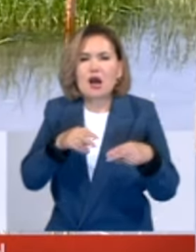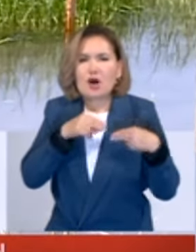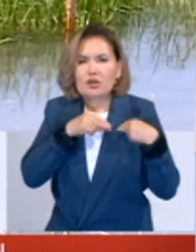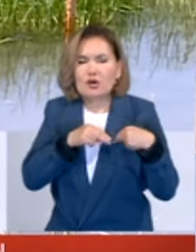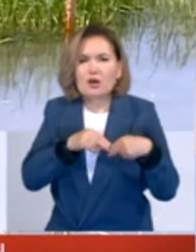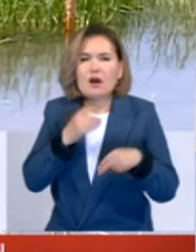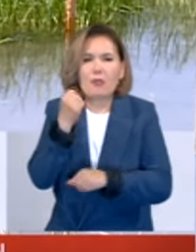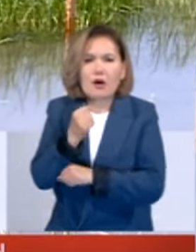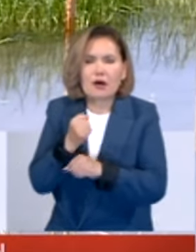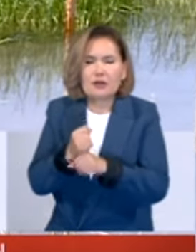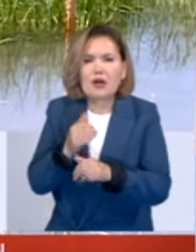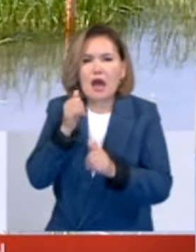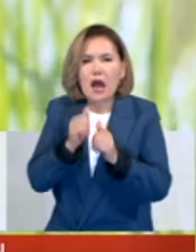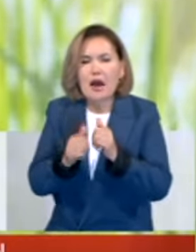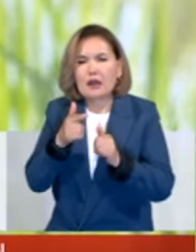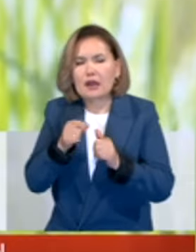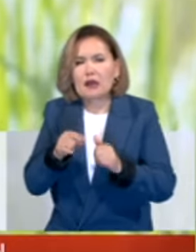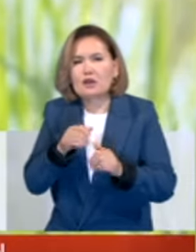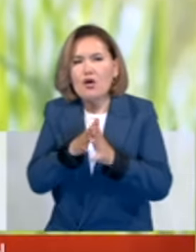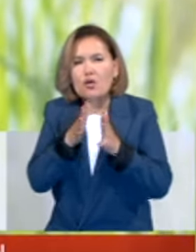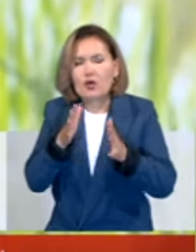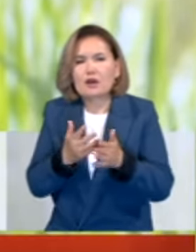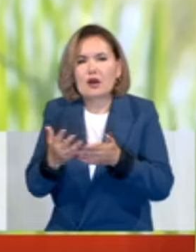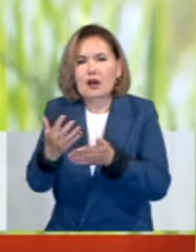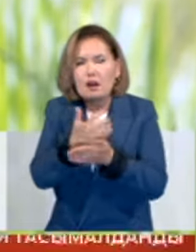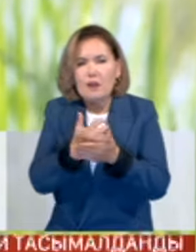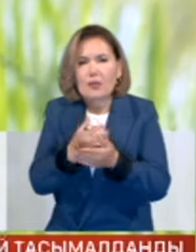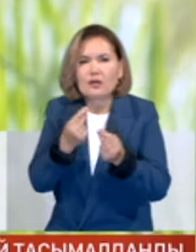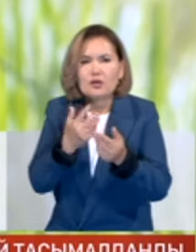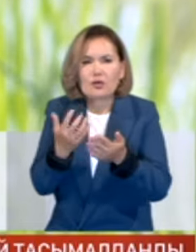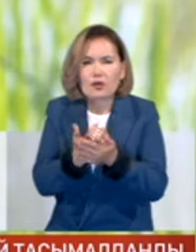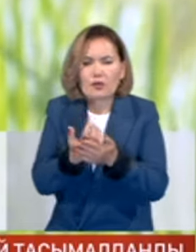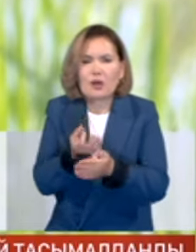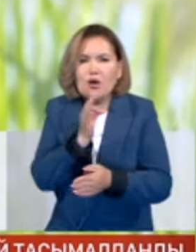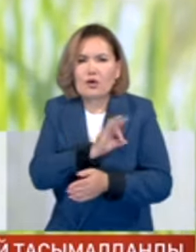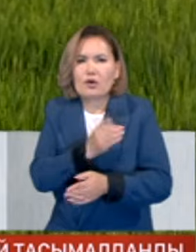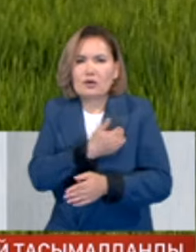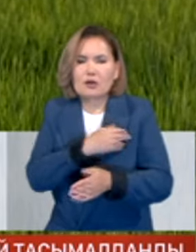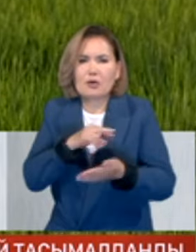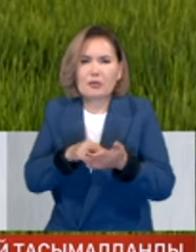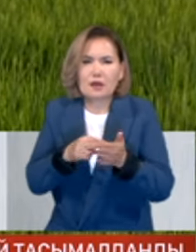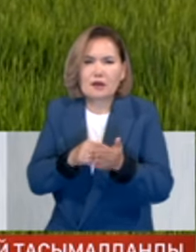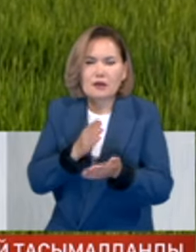адамдарының тілегі әр гектардан мол өнім алып, күзде қамбаны дәнге толтыру.